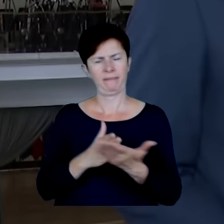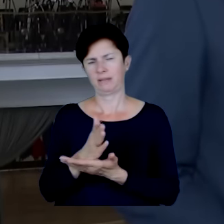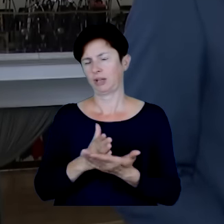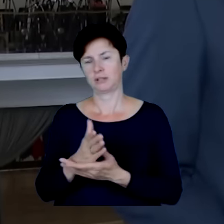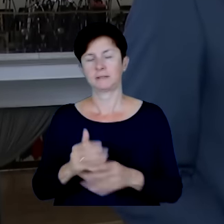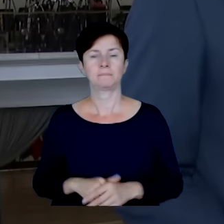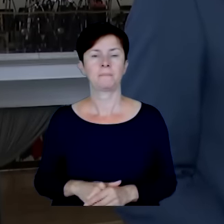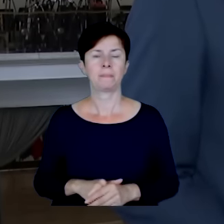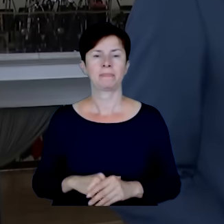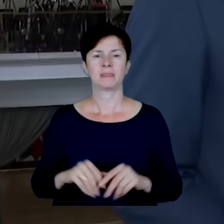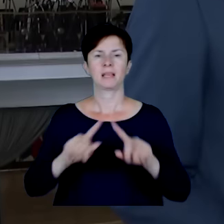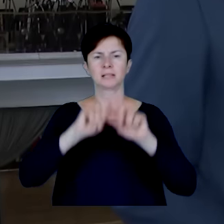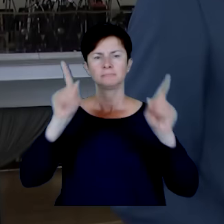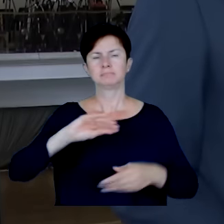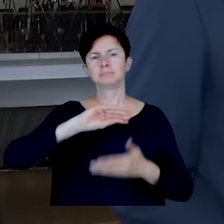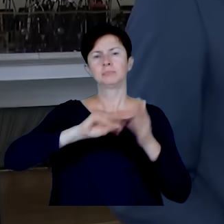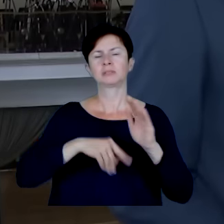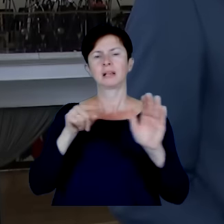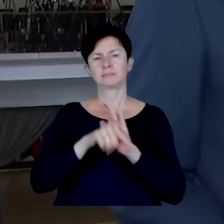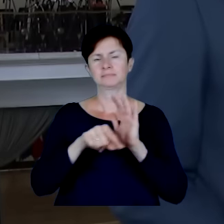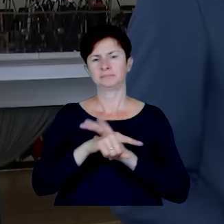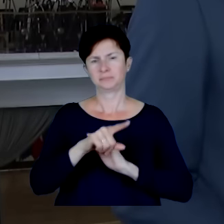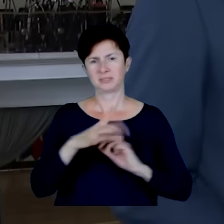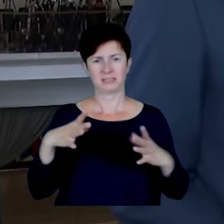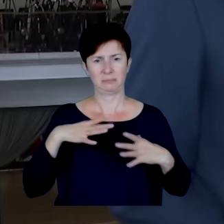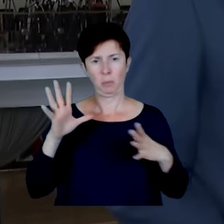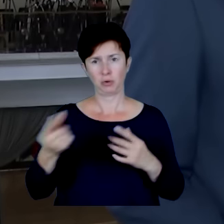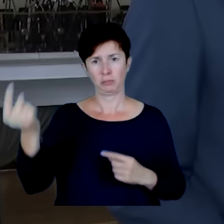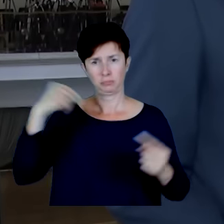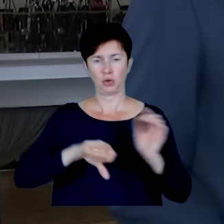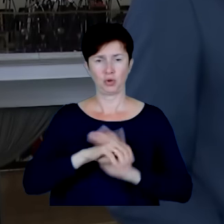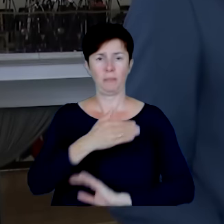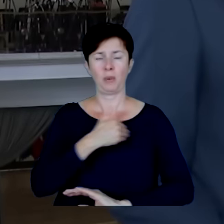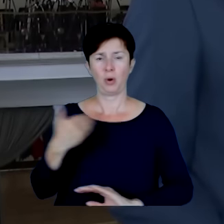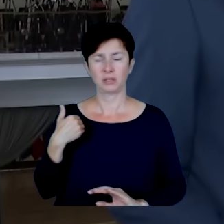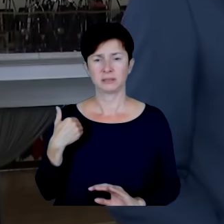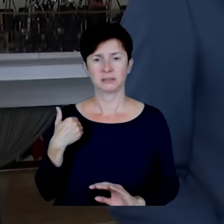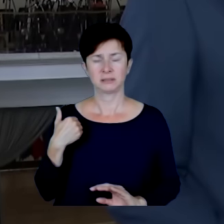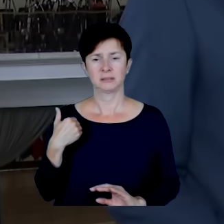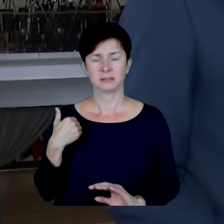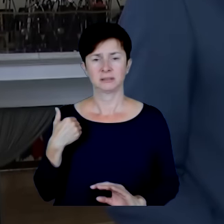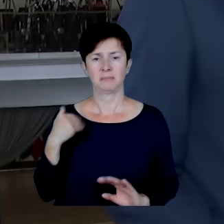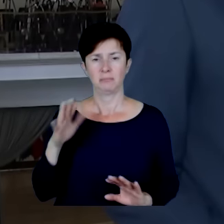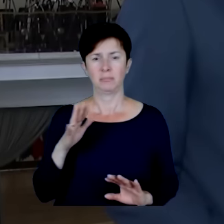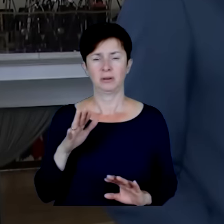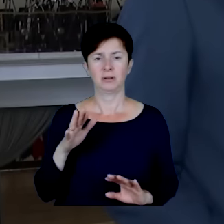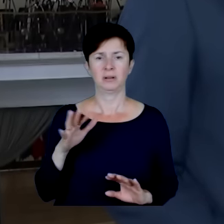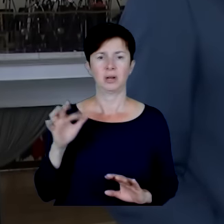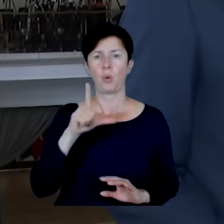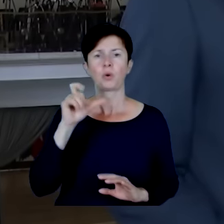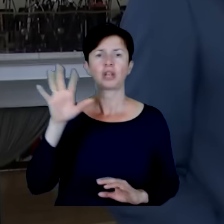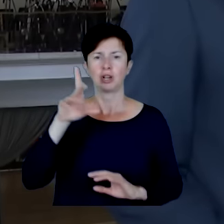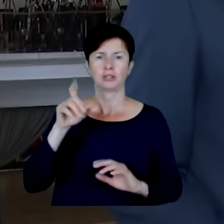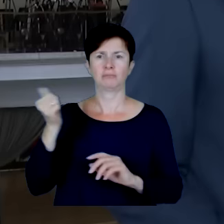bo jesteśmy zagrożeni zalewem nielegalnych imigrantów, zarówno tych, których skumulował Łukaszenka na granicy z Białorusią, ale także